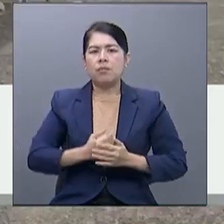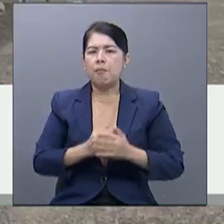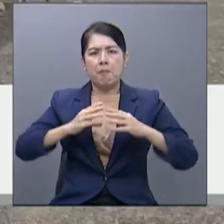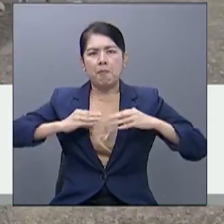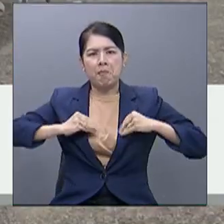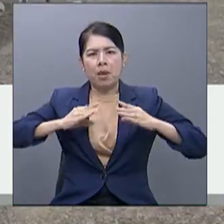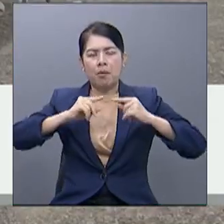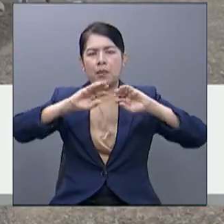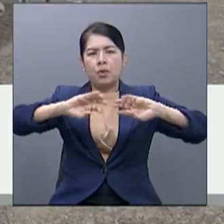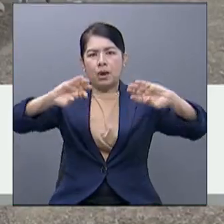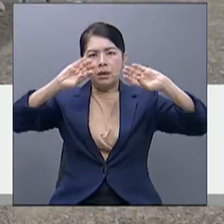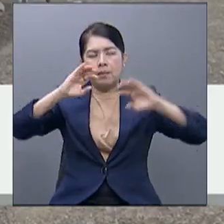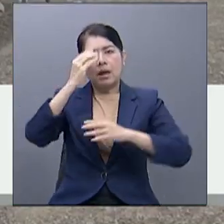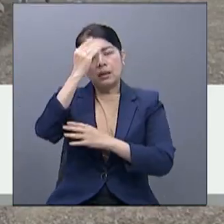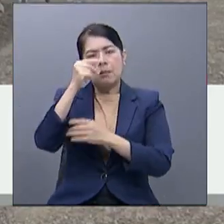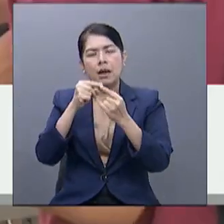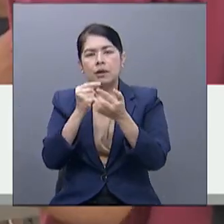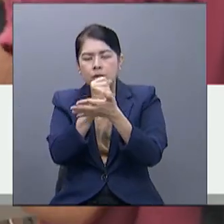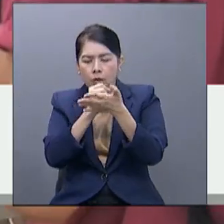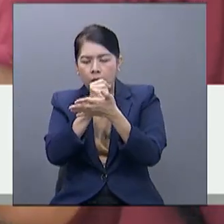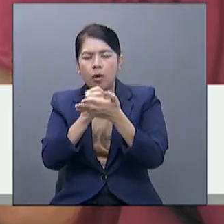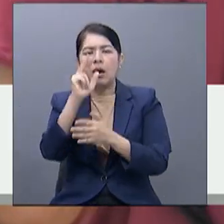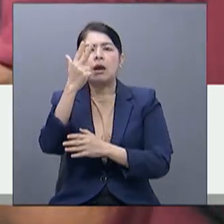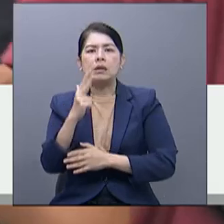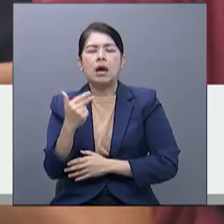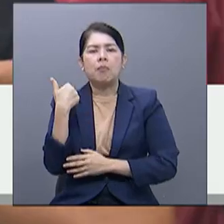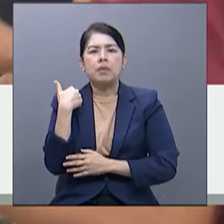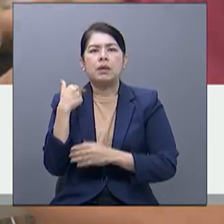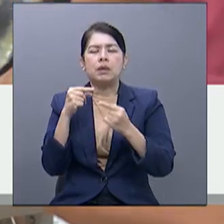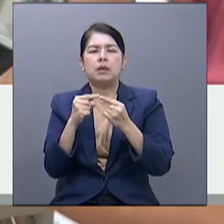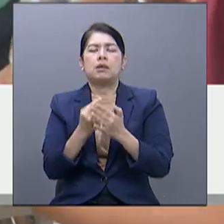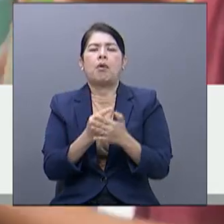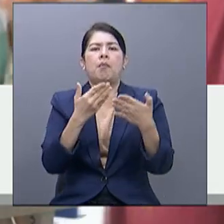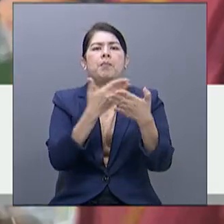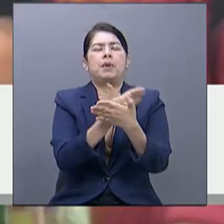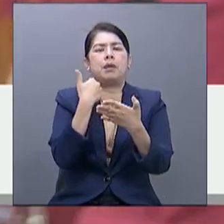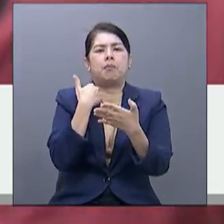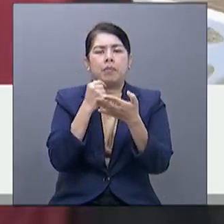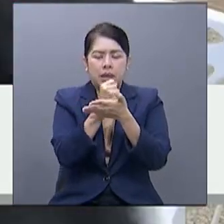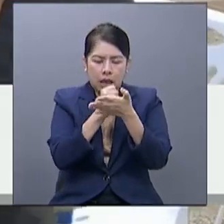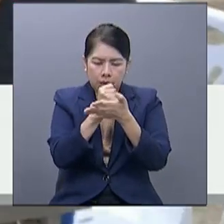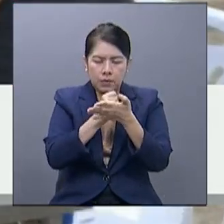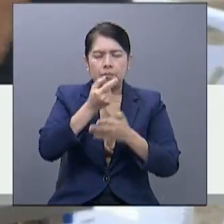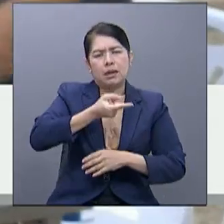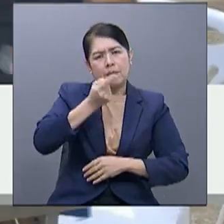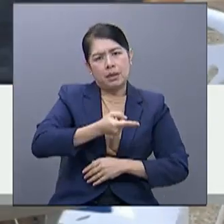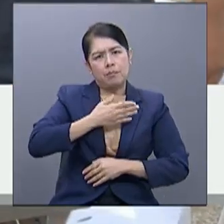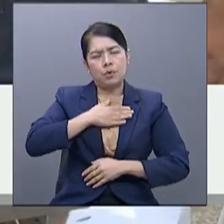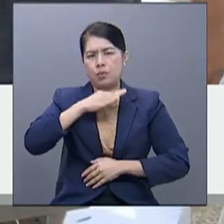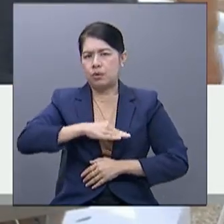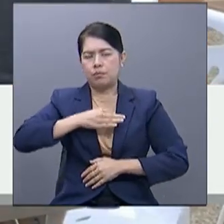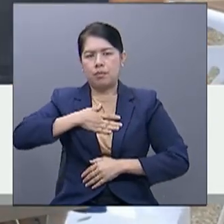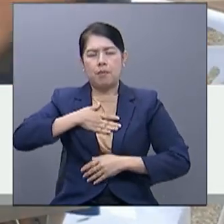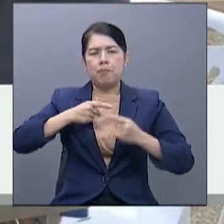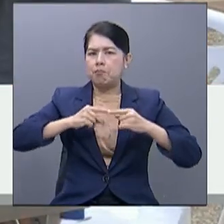บาลที่จะนำกัญชากลับไปเป็นยาเสพติดนะคะเนื่องจากอ้างว่าไม่สอดคล้องกับหลักการทางวิทยาศาสตร์และถือเป็นการ